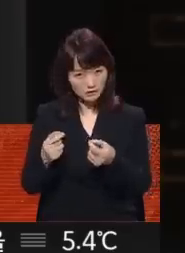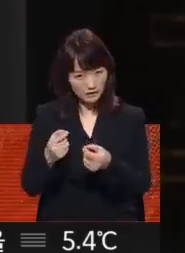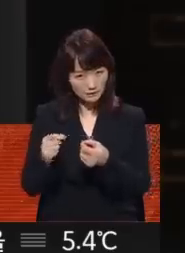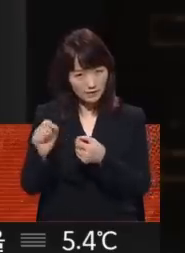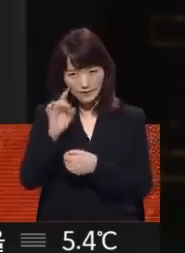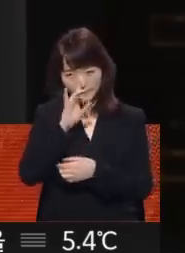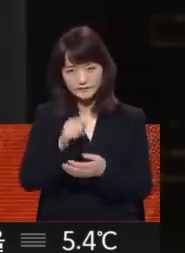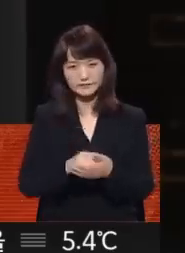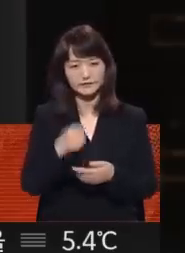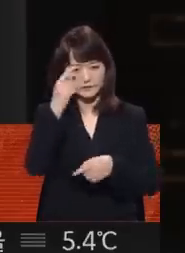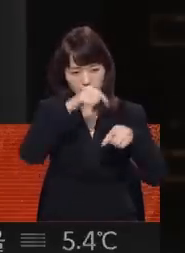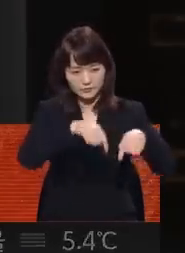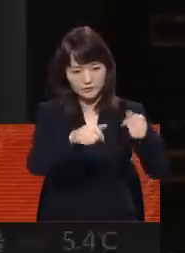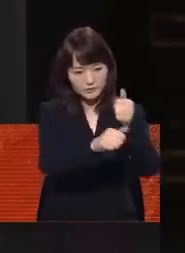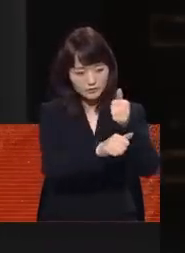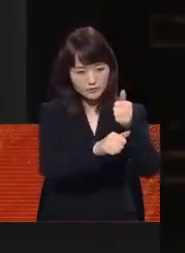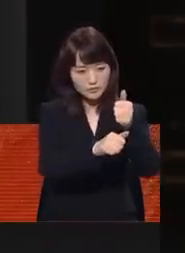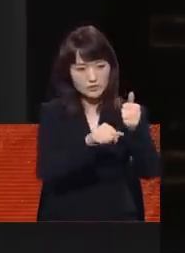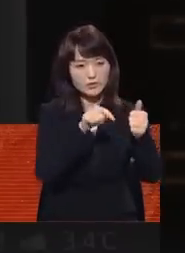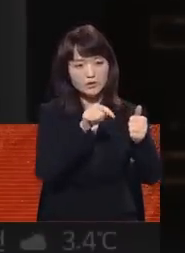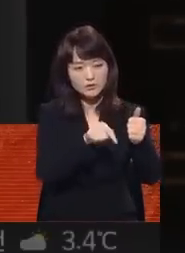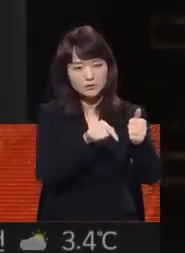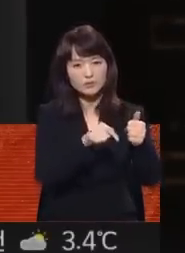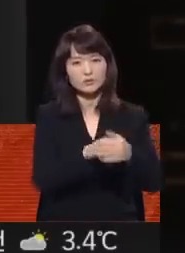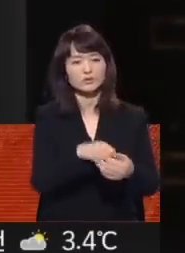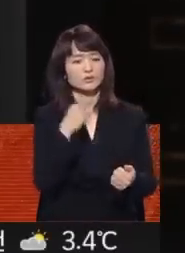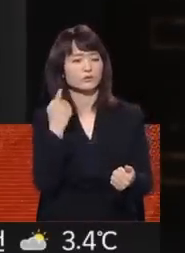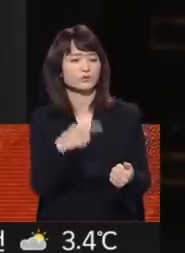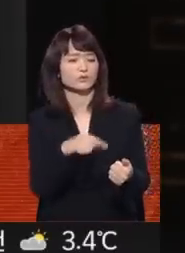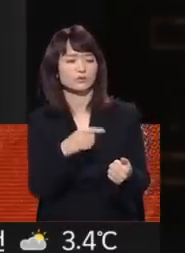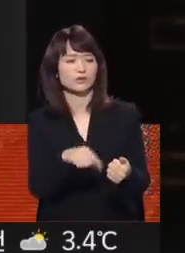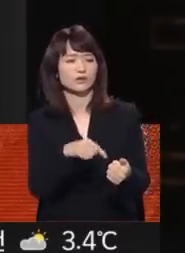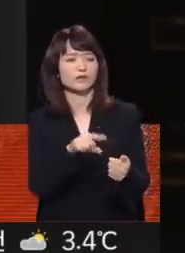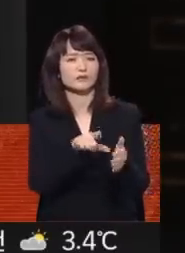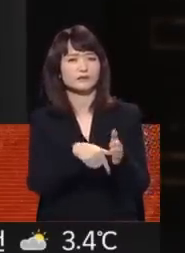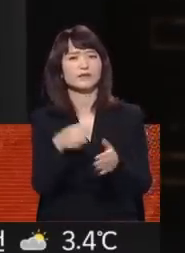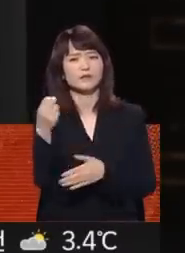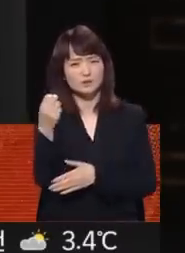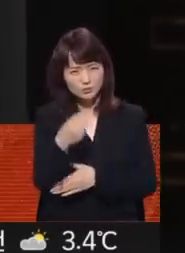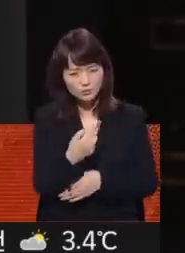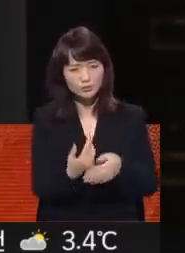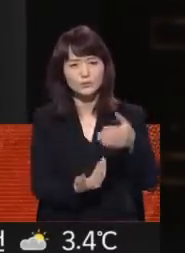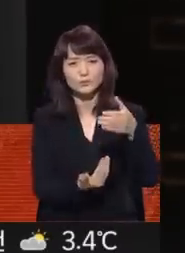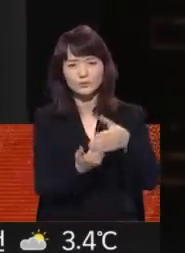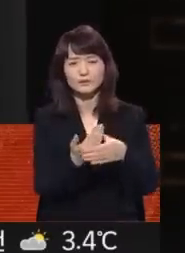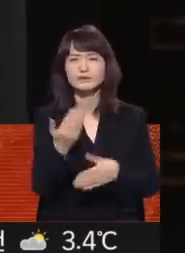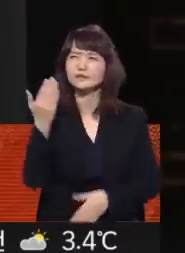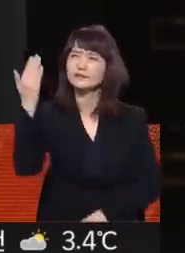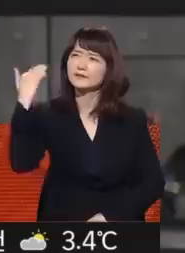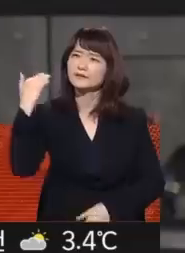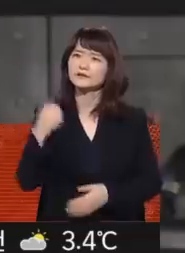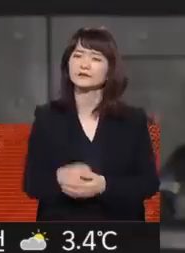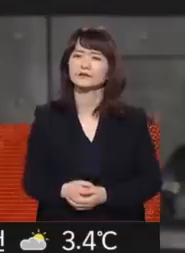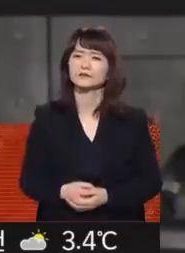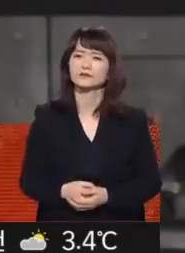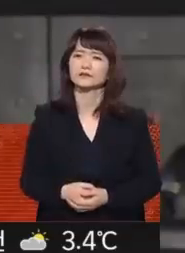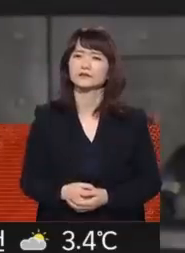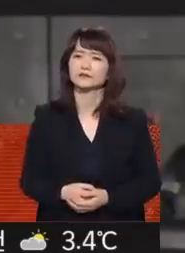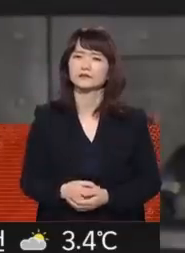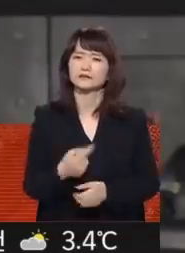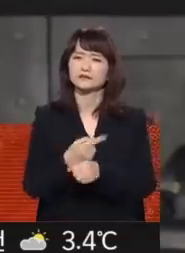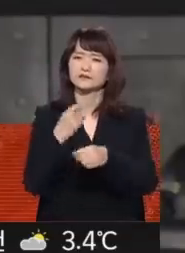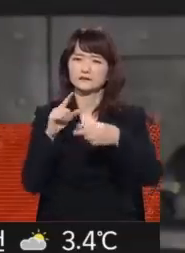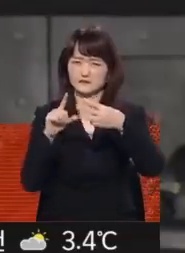대상으로 교육을 해 오는 도중에 이런 일이 또 벌어졌다는 겁니다 그 과거라는 게요 지난해 3월입니다